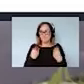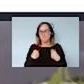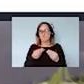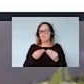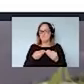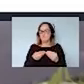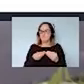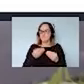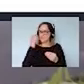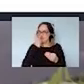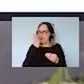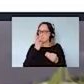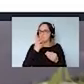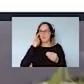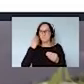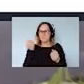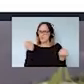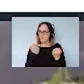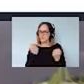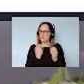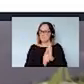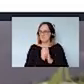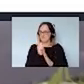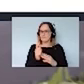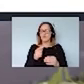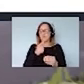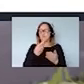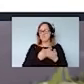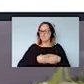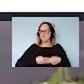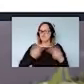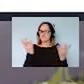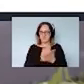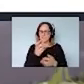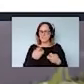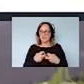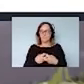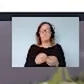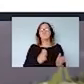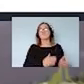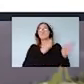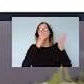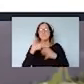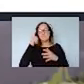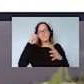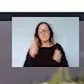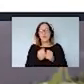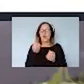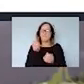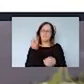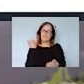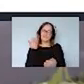coraz ciekawszym i ambitniejszym, coraz bardziej multimedialnym. I znów inspiracja z ostatnich dni, która